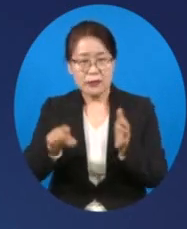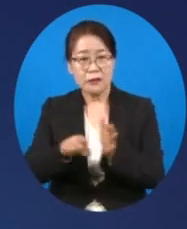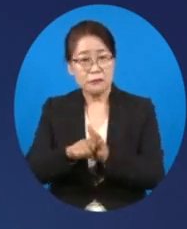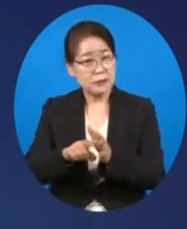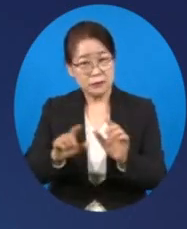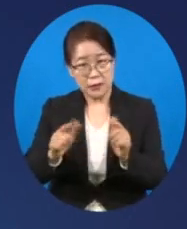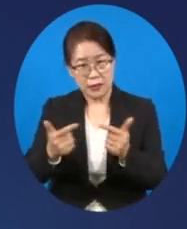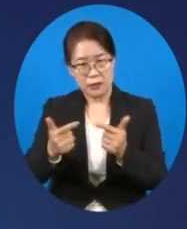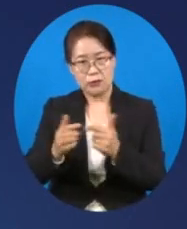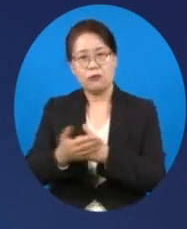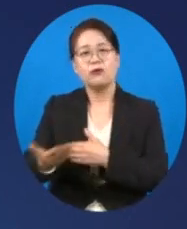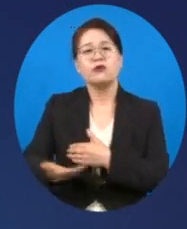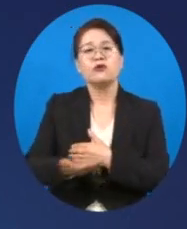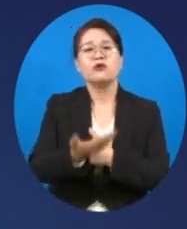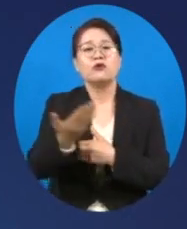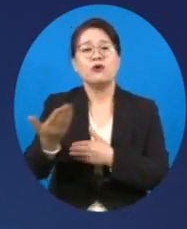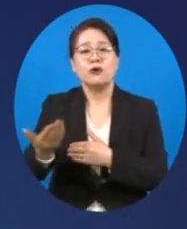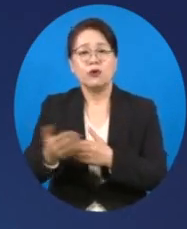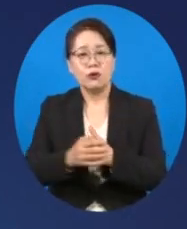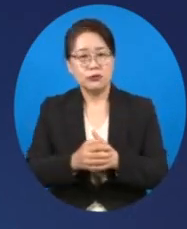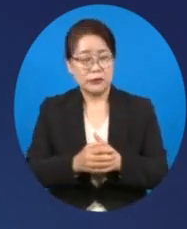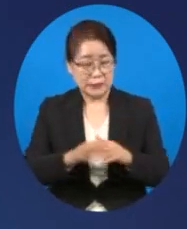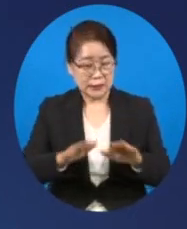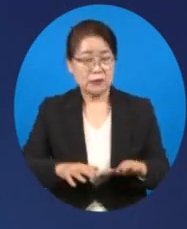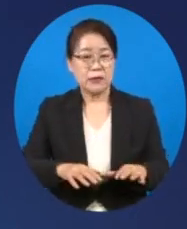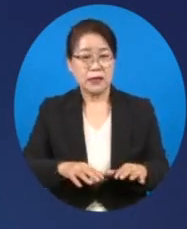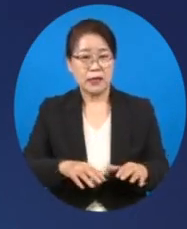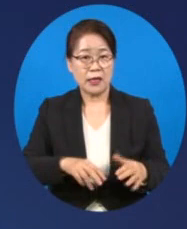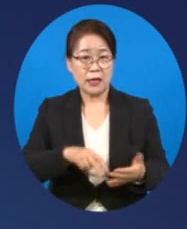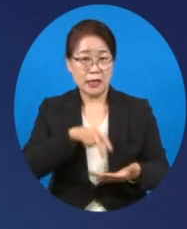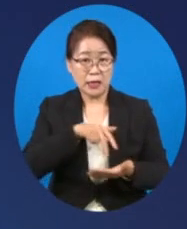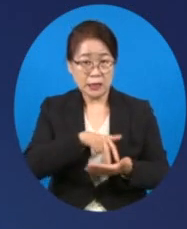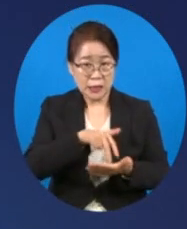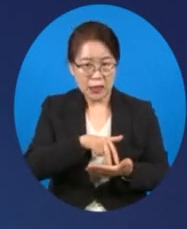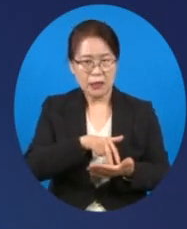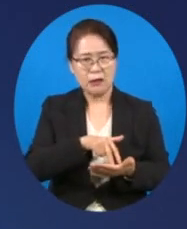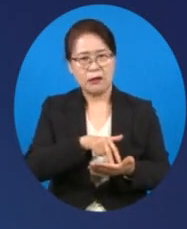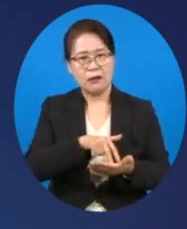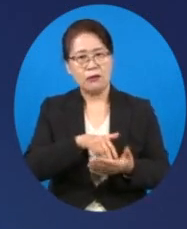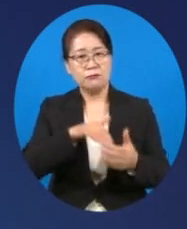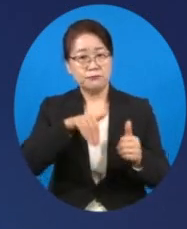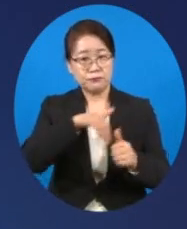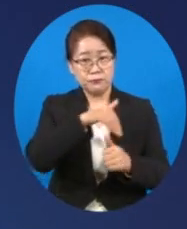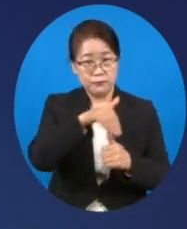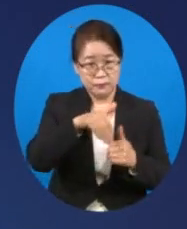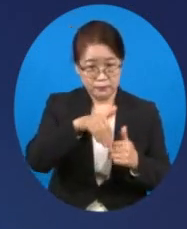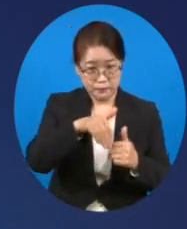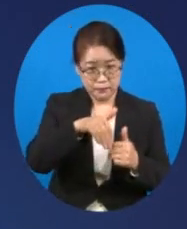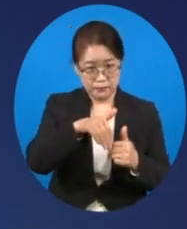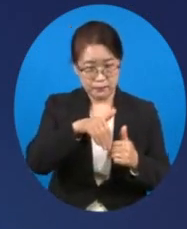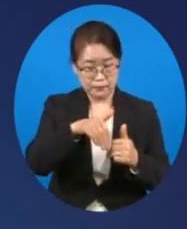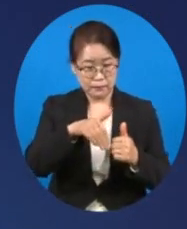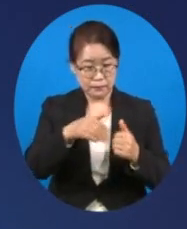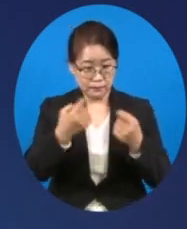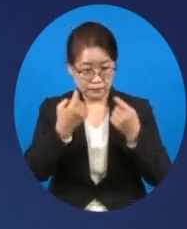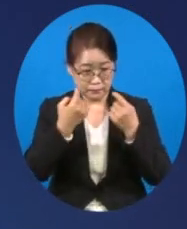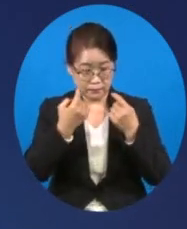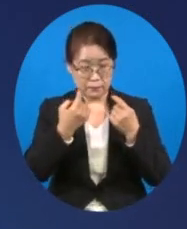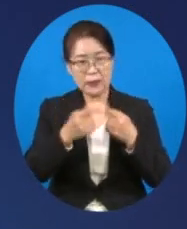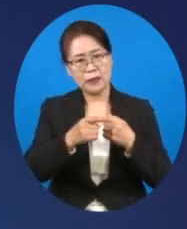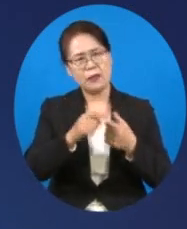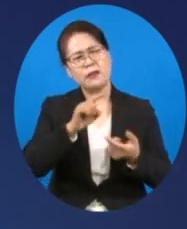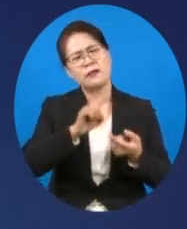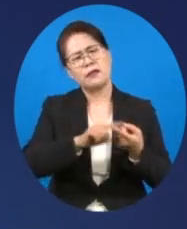또 여러분 자신이 처해 있는 상황과 환경에 근거한 확신이 아니에요